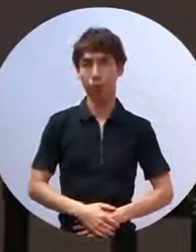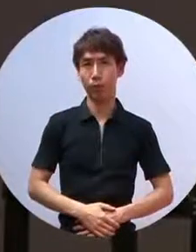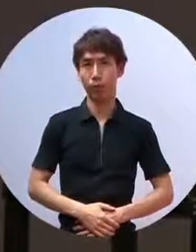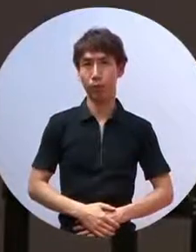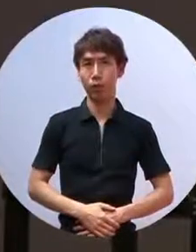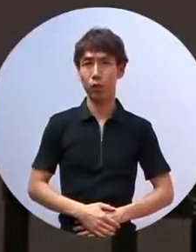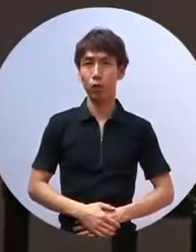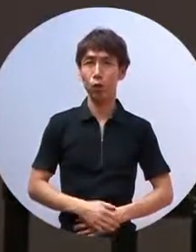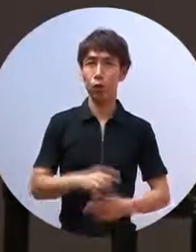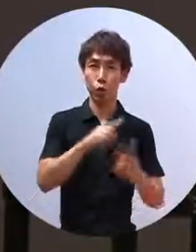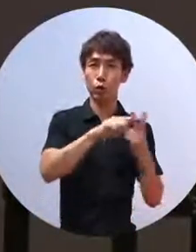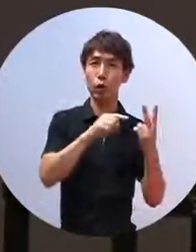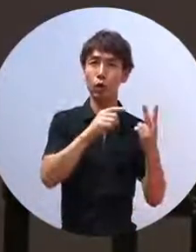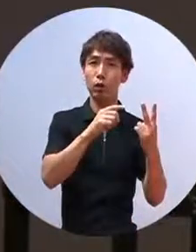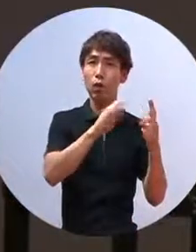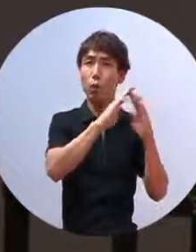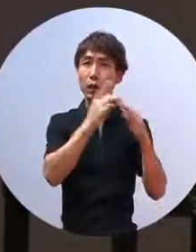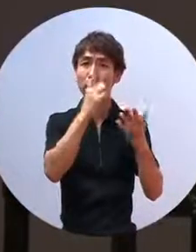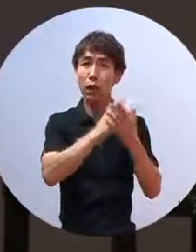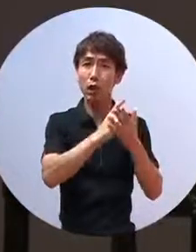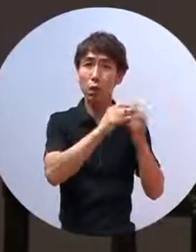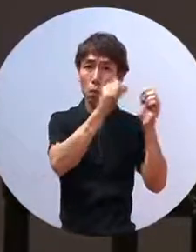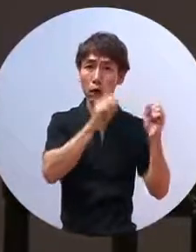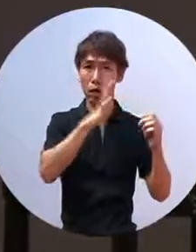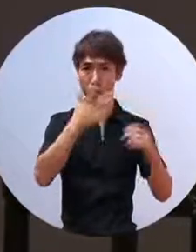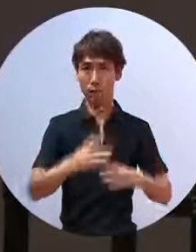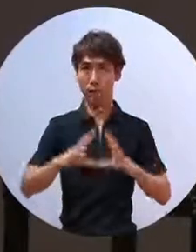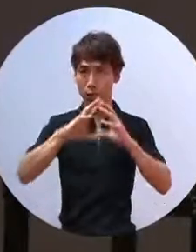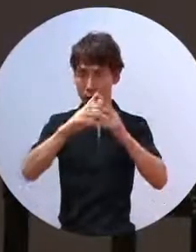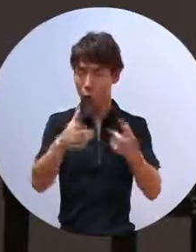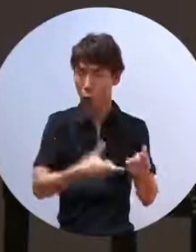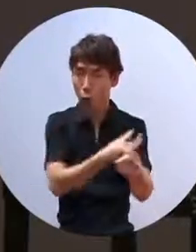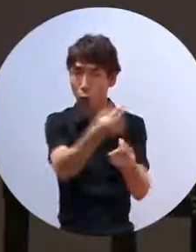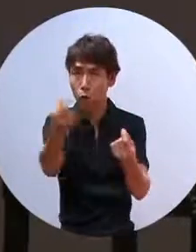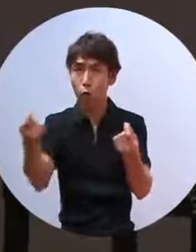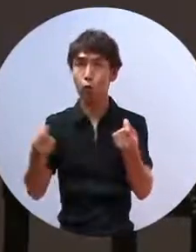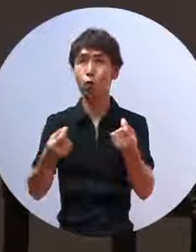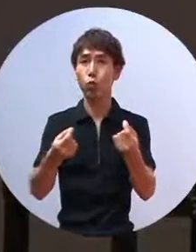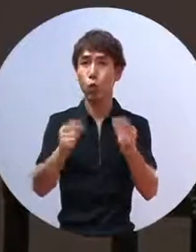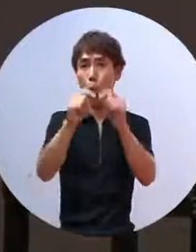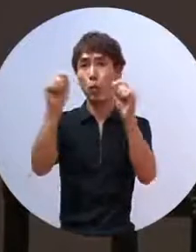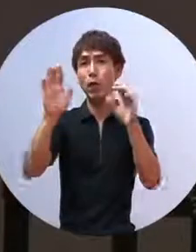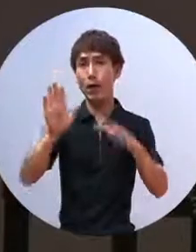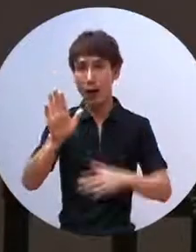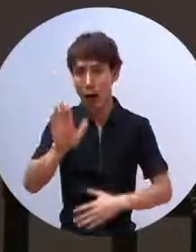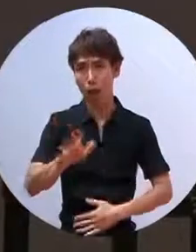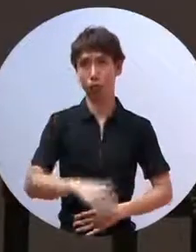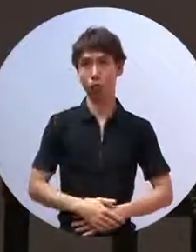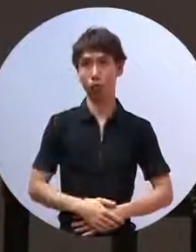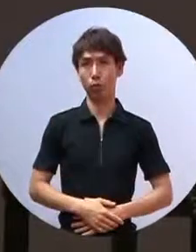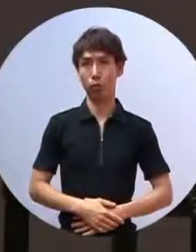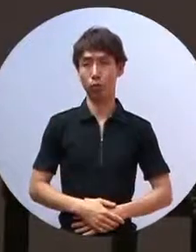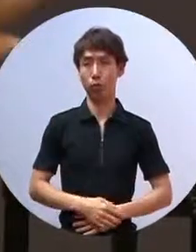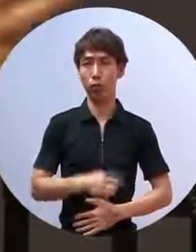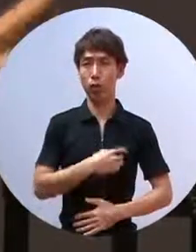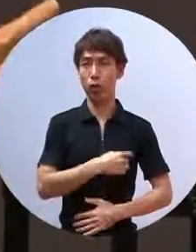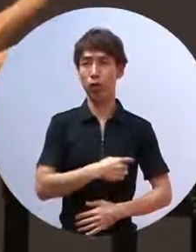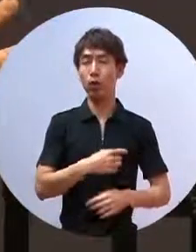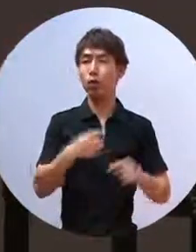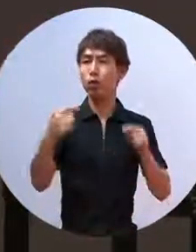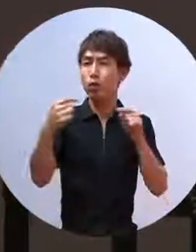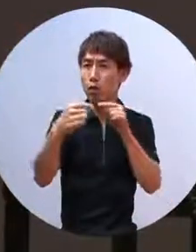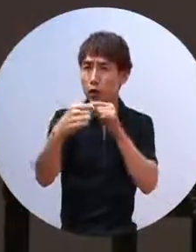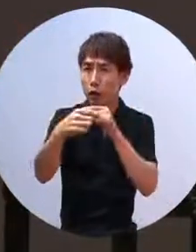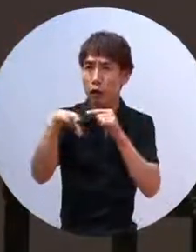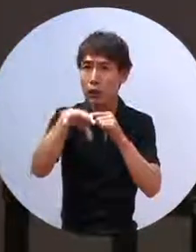今と未来の問題であって、しかも2つの町の問題ではなくて世界中の共通の共有の問題だっていうことが伝わりにくくなって